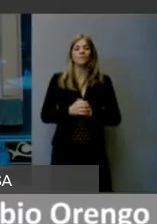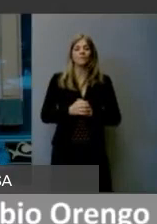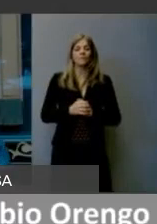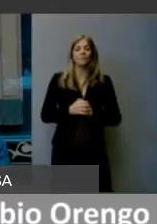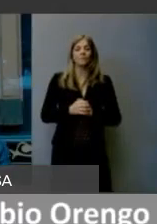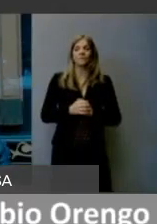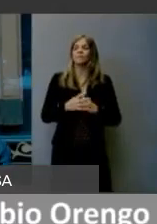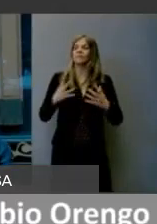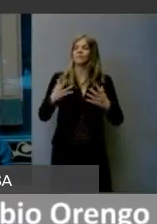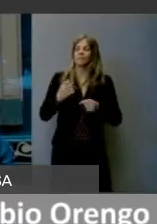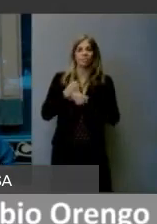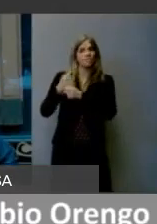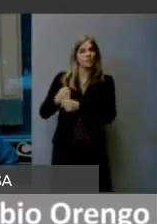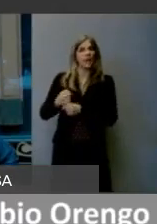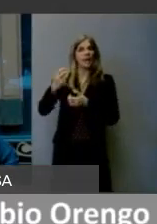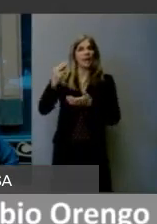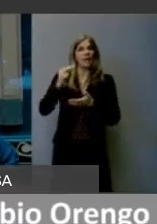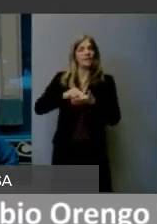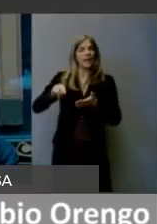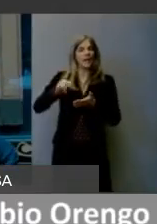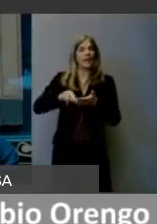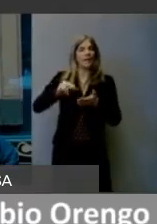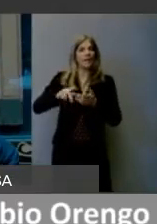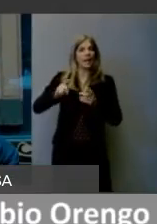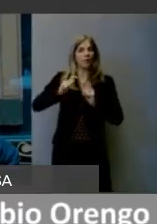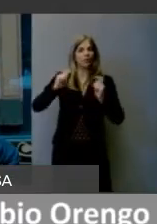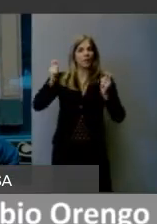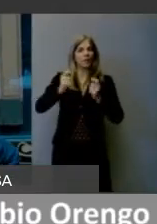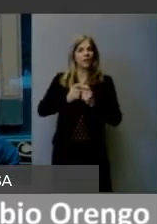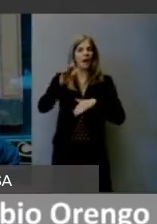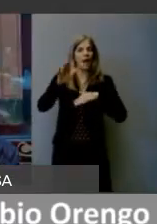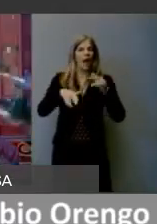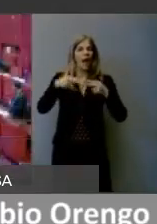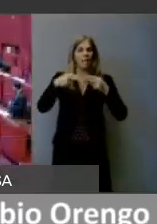al segretario generale per l'appello.